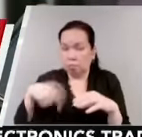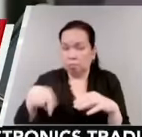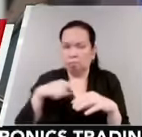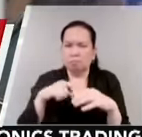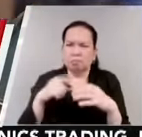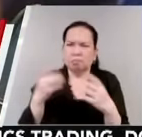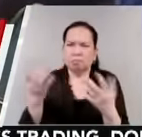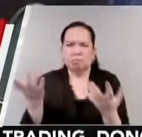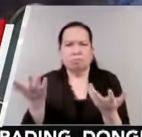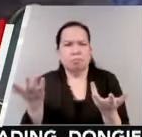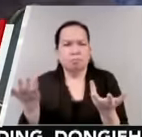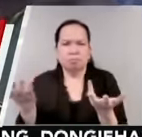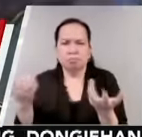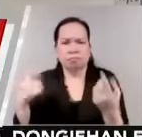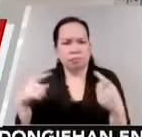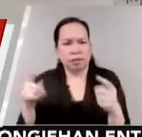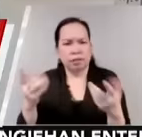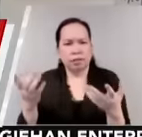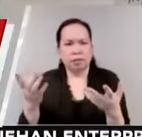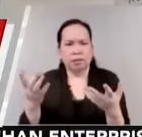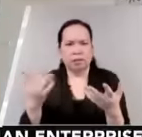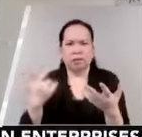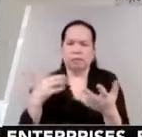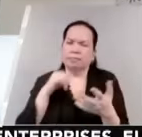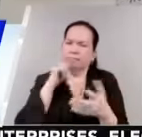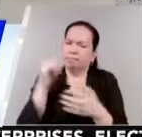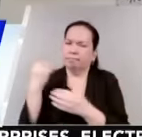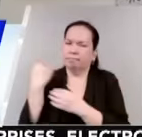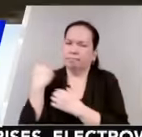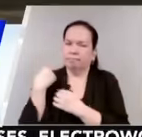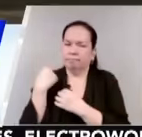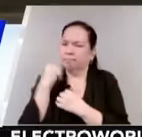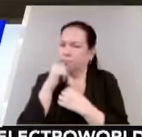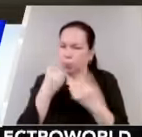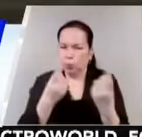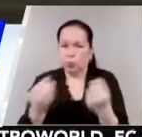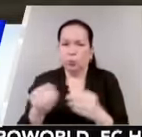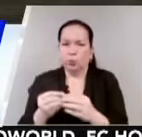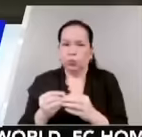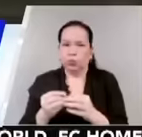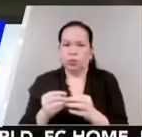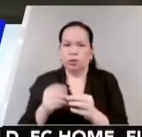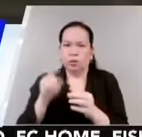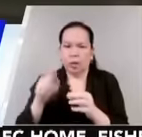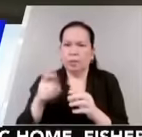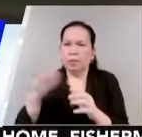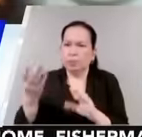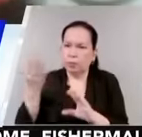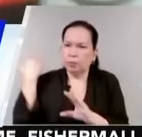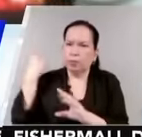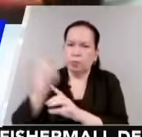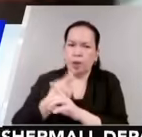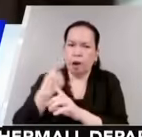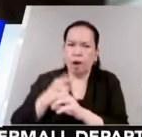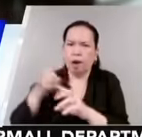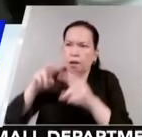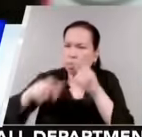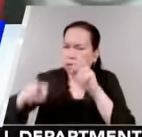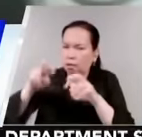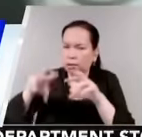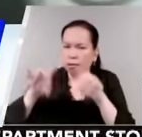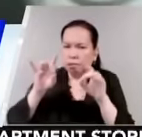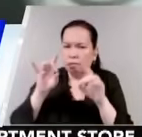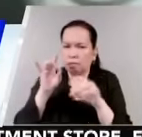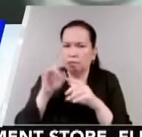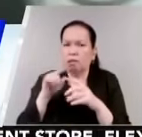medyo may kapabayaan. Yung mga dapat na nakuha nilang sa pag-iimbestiga eh. Pinatulog nila,